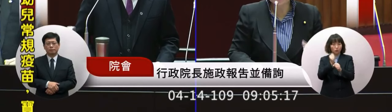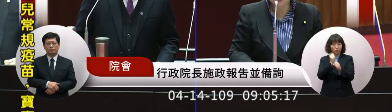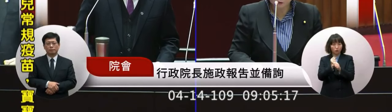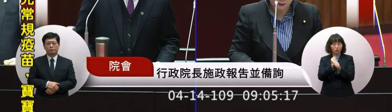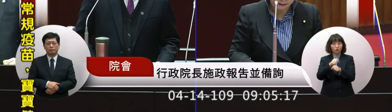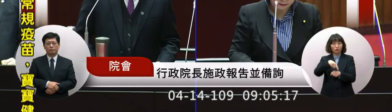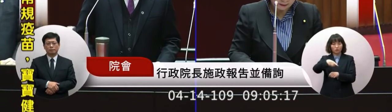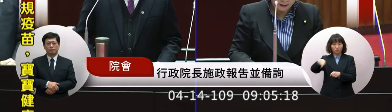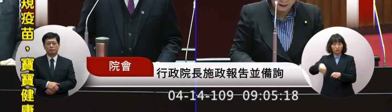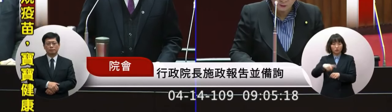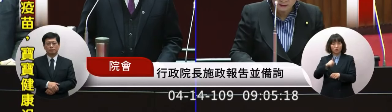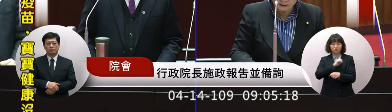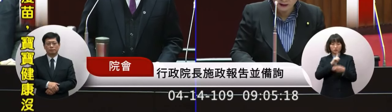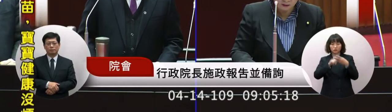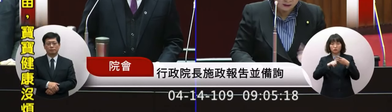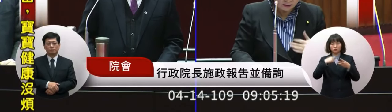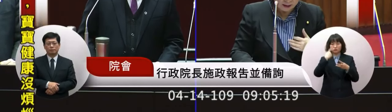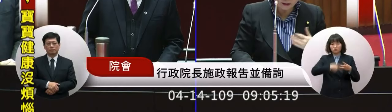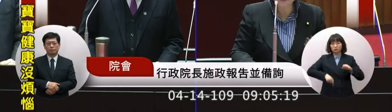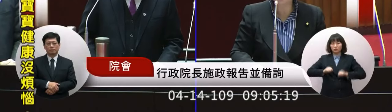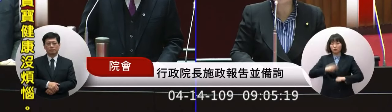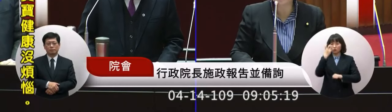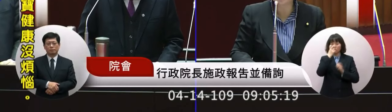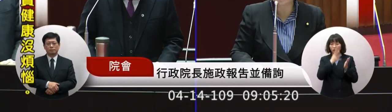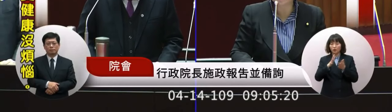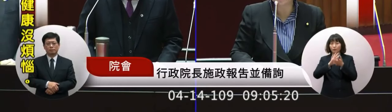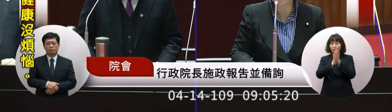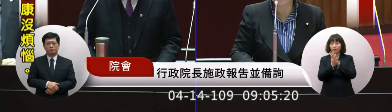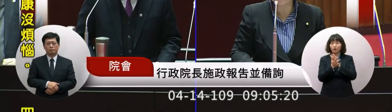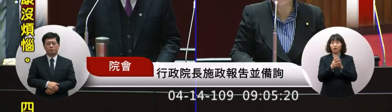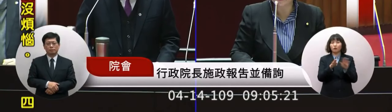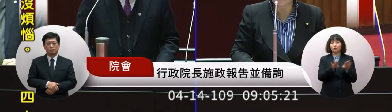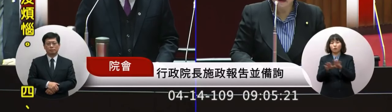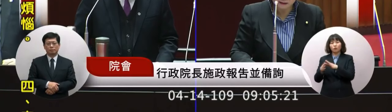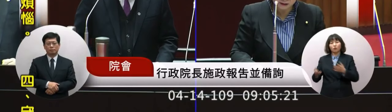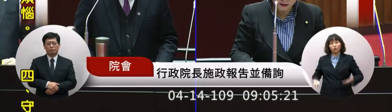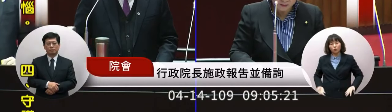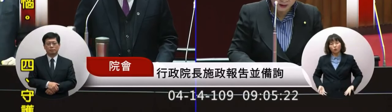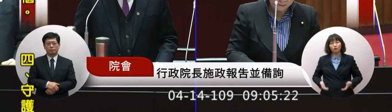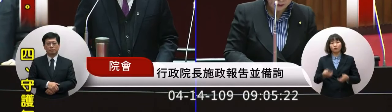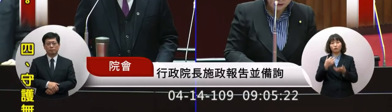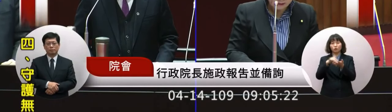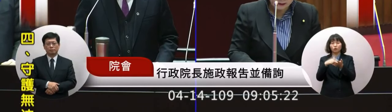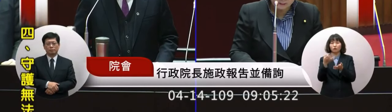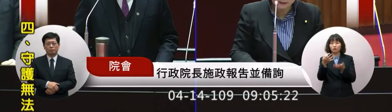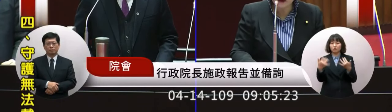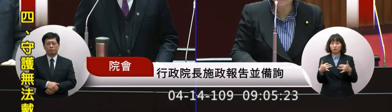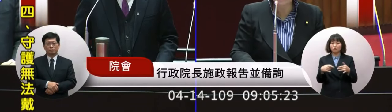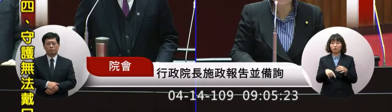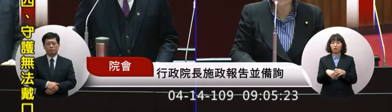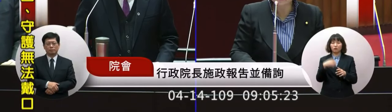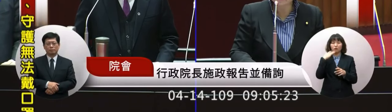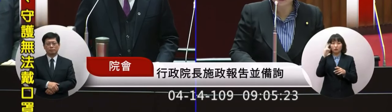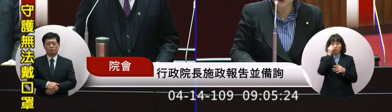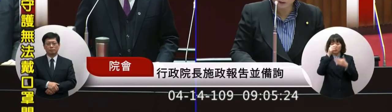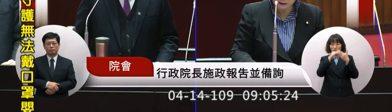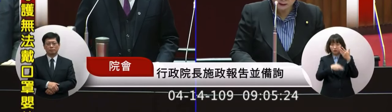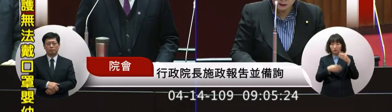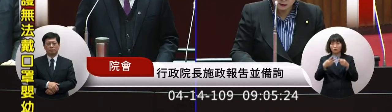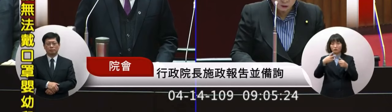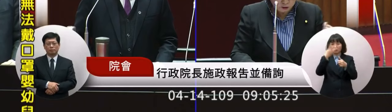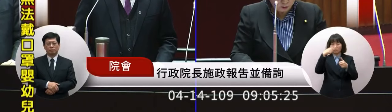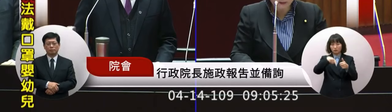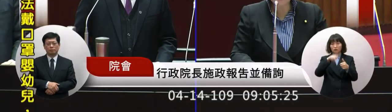员，他如果自主管理，他还关心到他的休假与给薪的问题呀。您知道吗？在特别条例第三条当